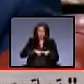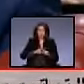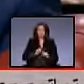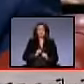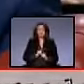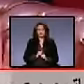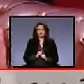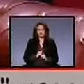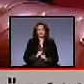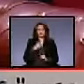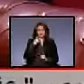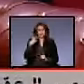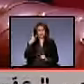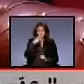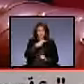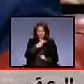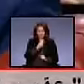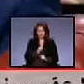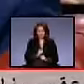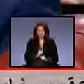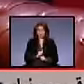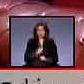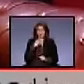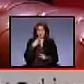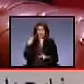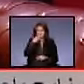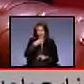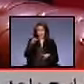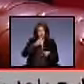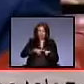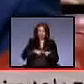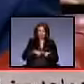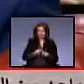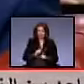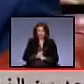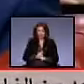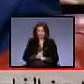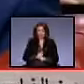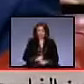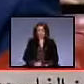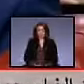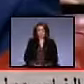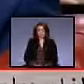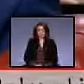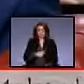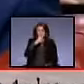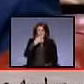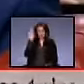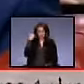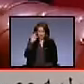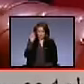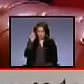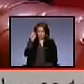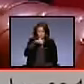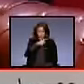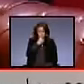ونواصل؟ فاصل ونواصل ما انت عايز بقى. وكان فصل وايه؟ فصل ونعود. فصل ونعود. اتظلم لانه جاف في ظل احداث 25